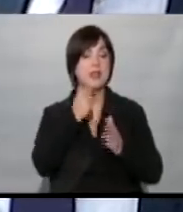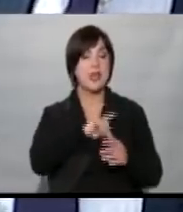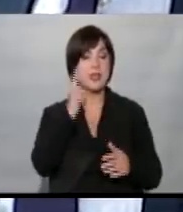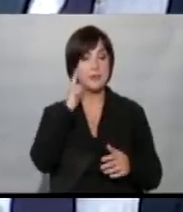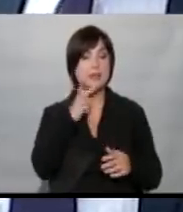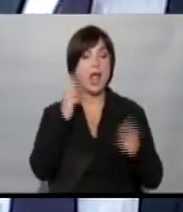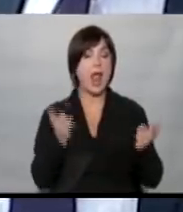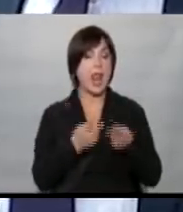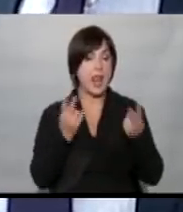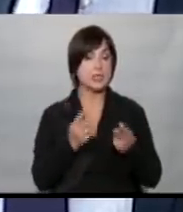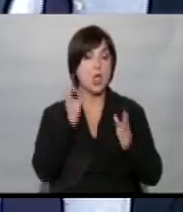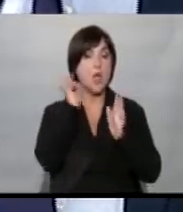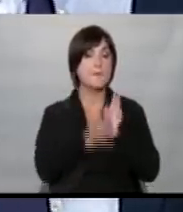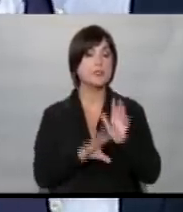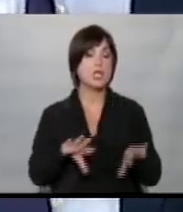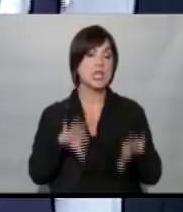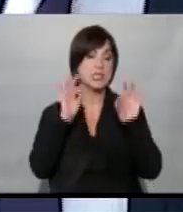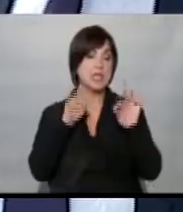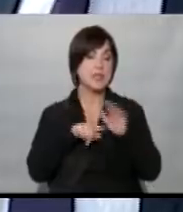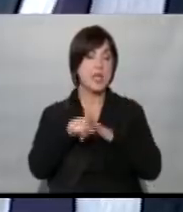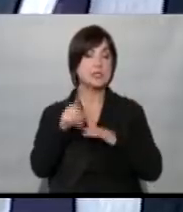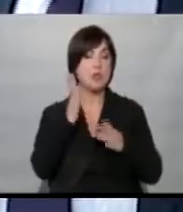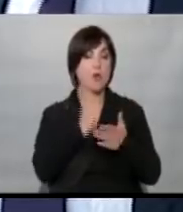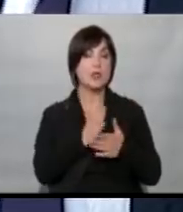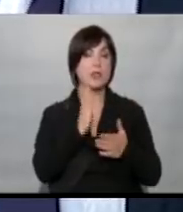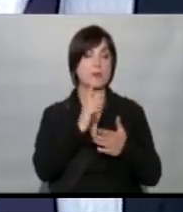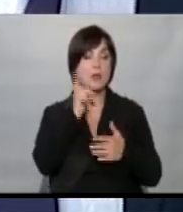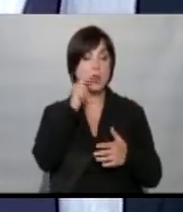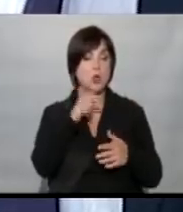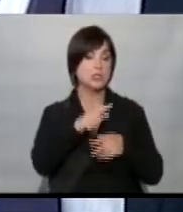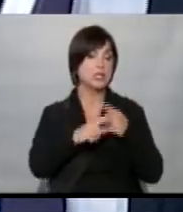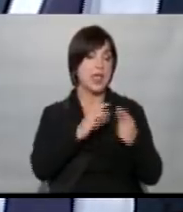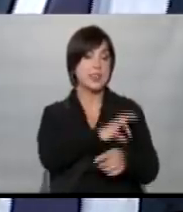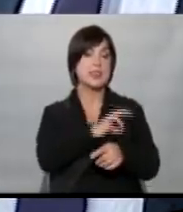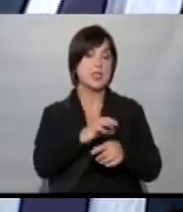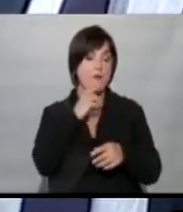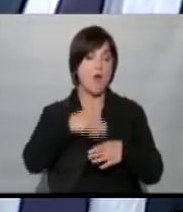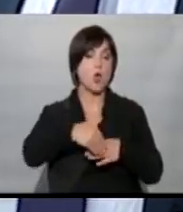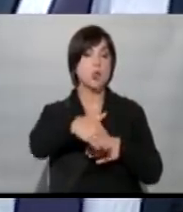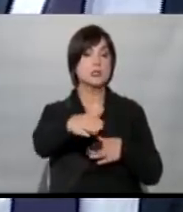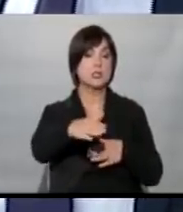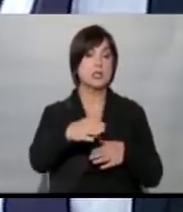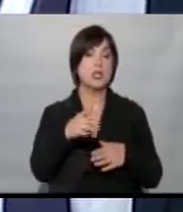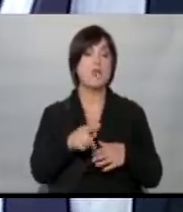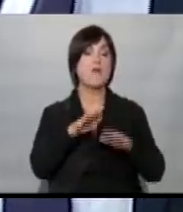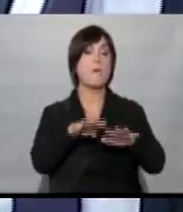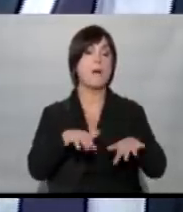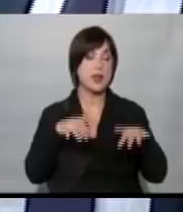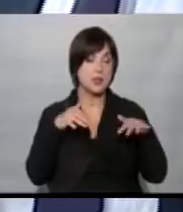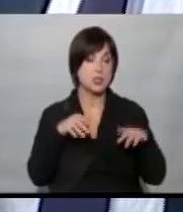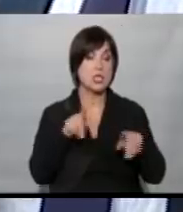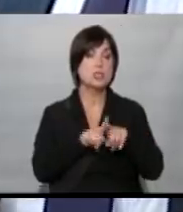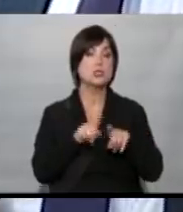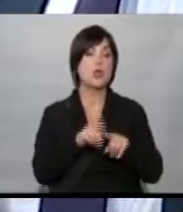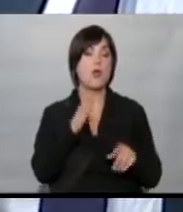ние лесно и брзо ќе го најдеме излезот, ова ќе бидат многу травматични денови што следат и во парламентот, но